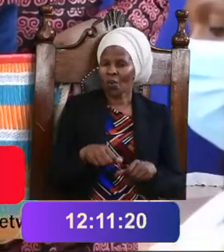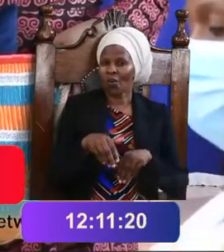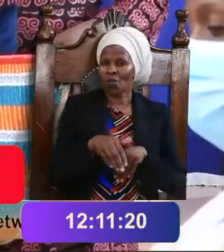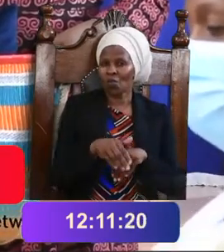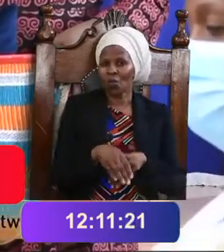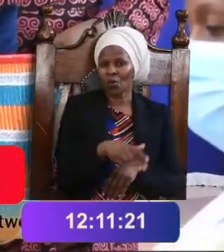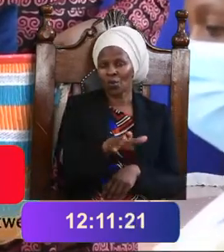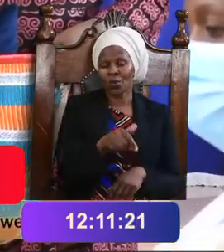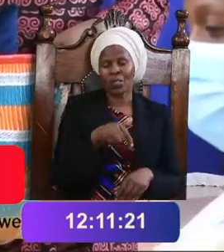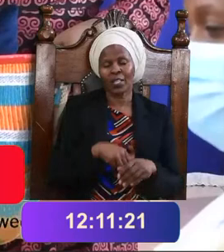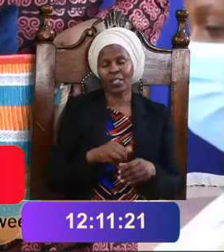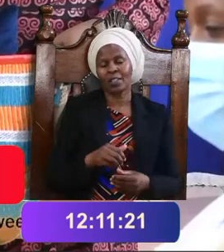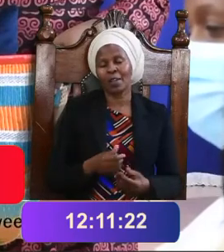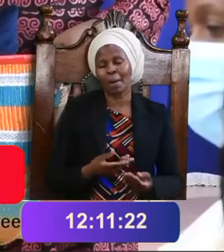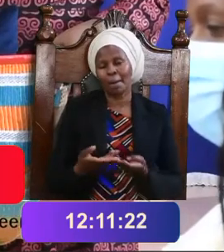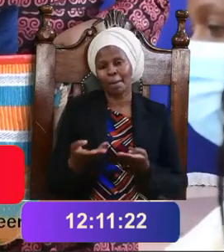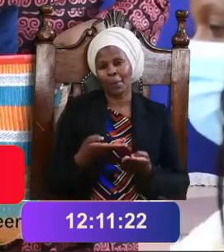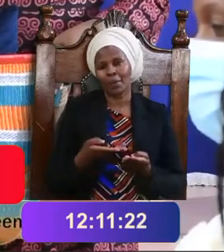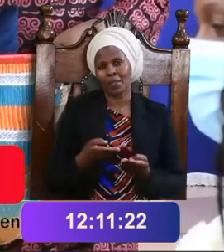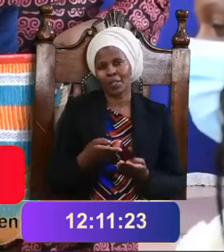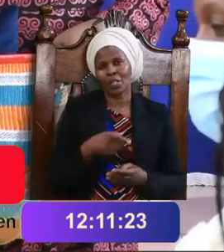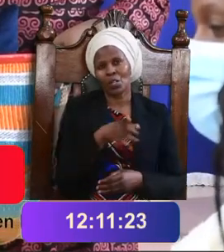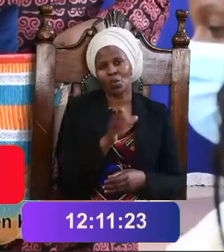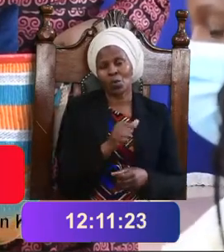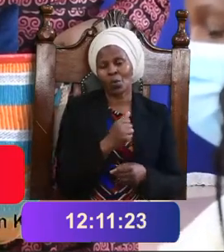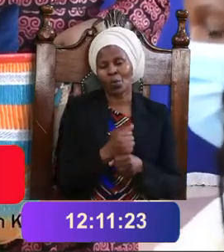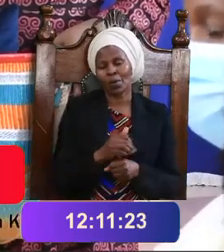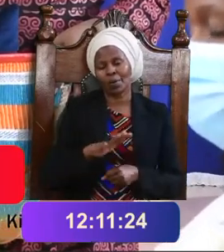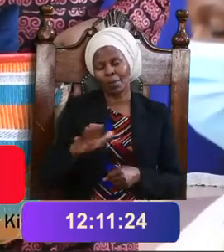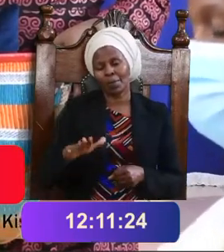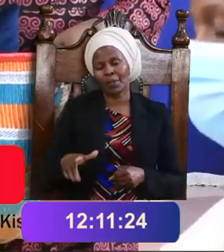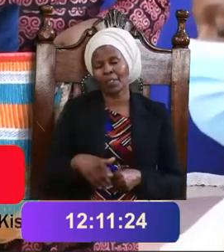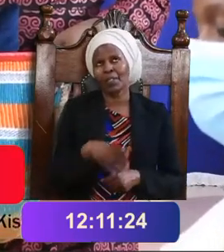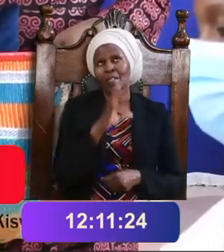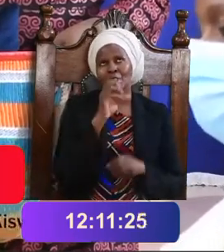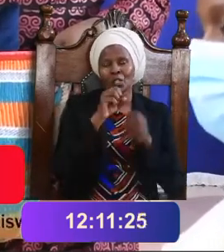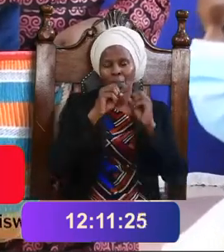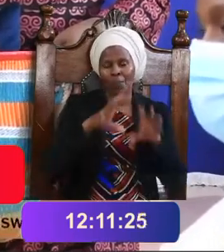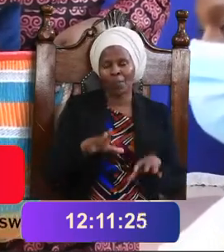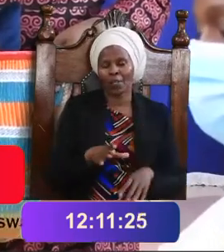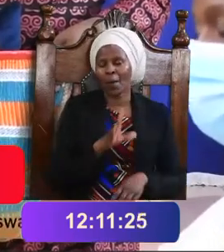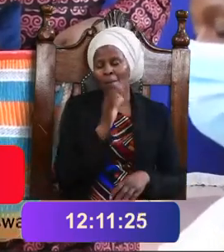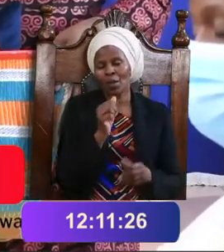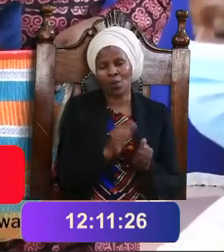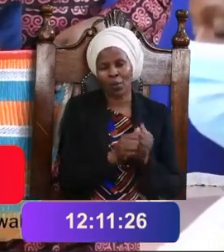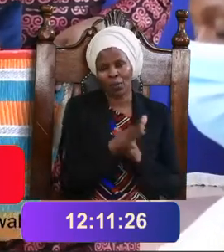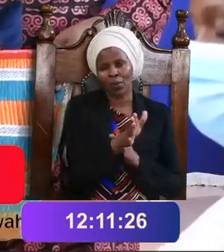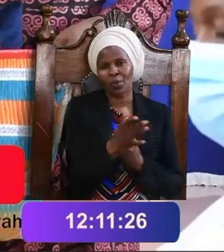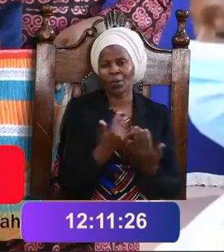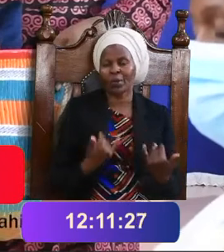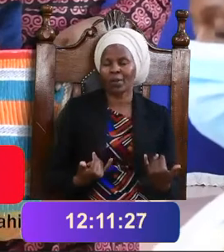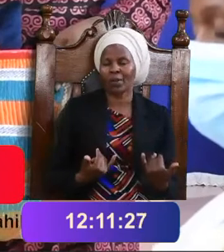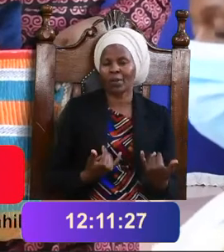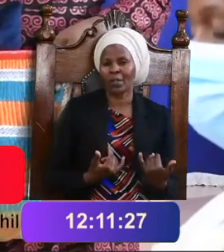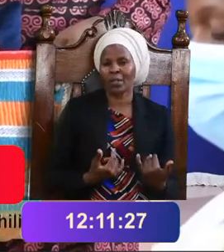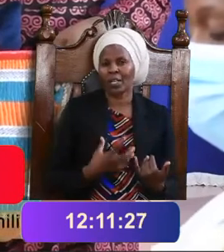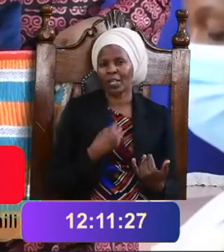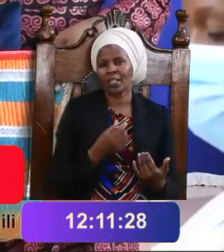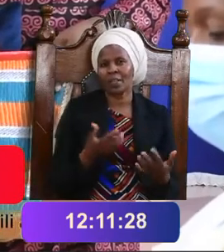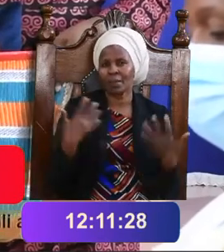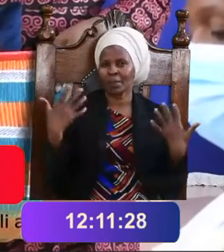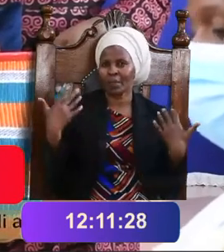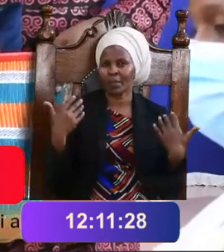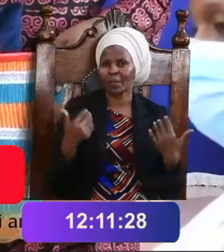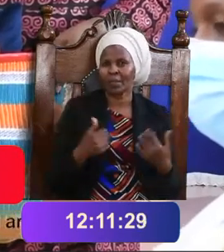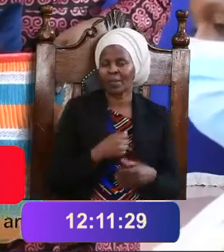katika biashara, mahala pa kazi. Baraka hizi za Mungu ziwe nanyi sasa na hata